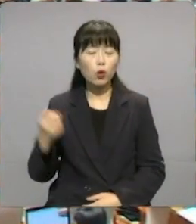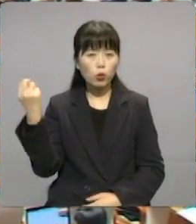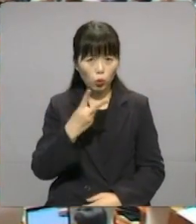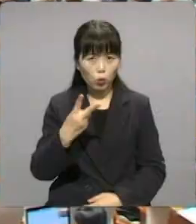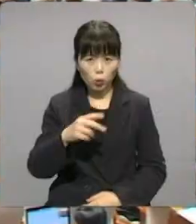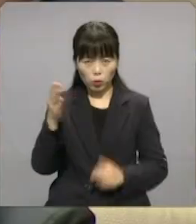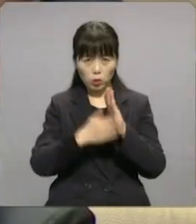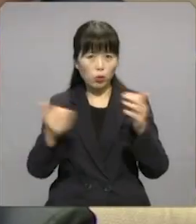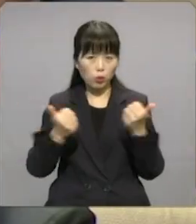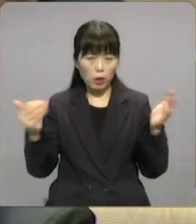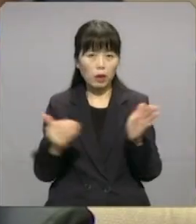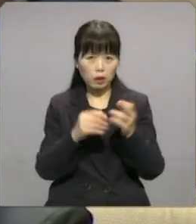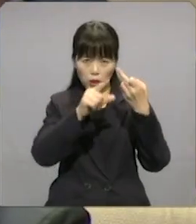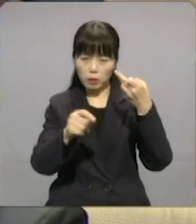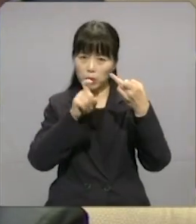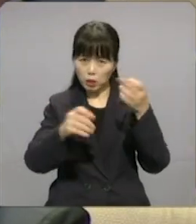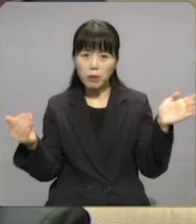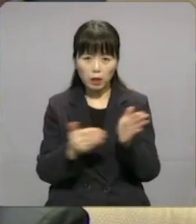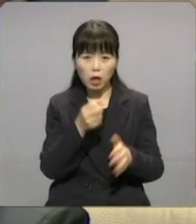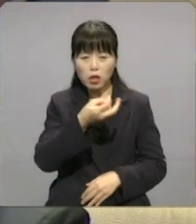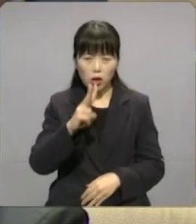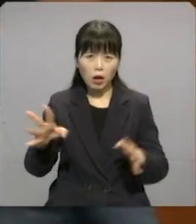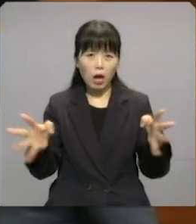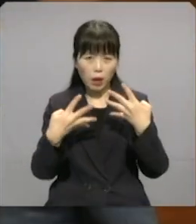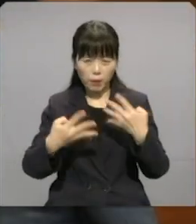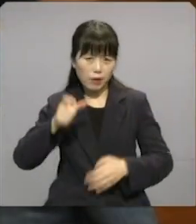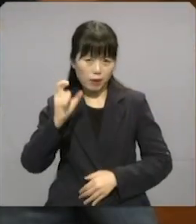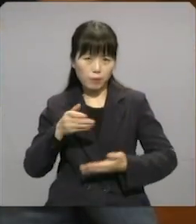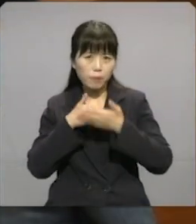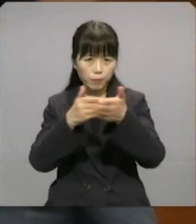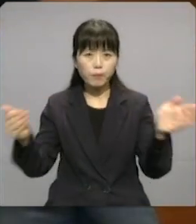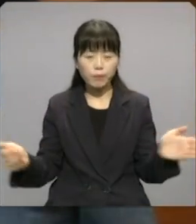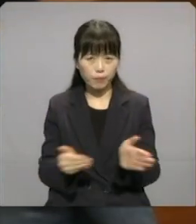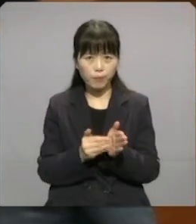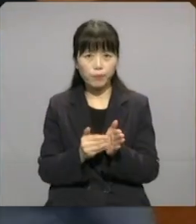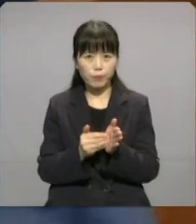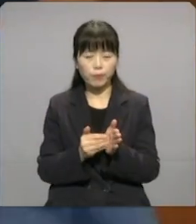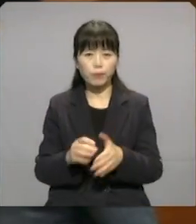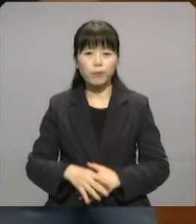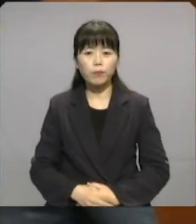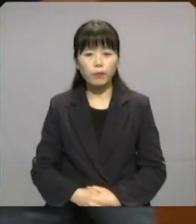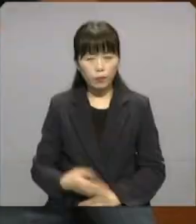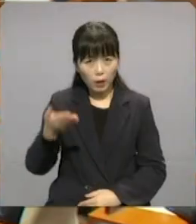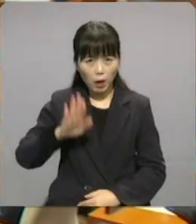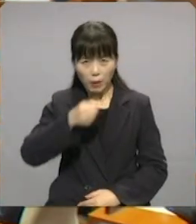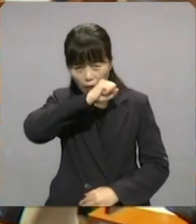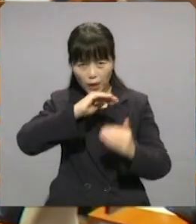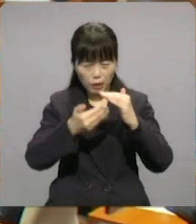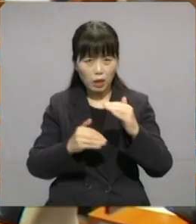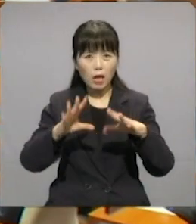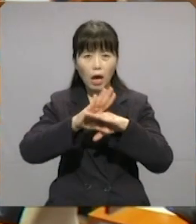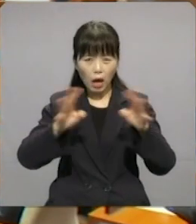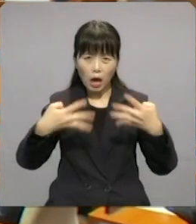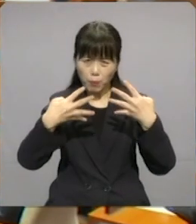그러면서 정기국회가 끝나는 오는 10일까지 여야가 합의할 것을 강력히 촉구했습니다. 하지만 예산안 합의